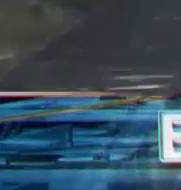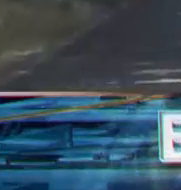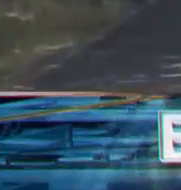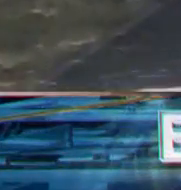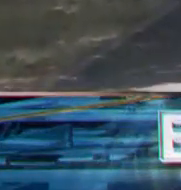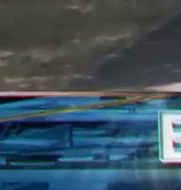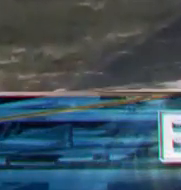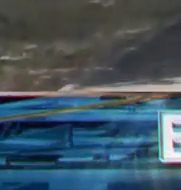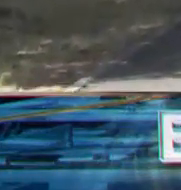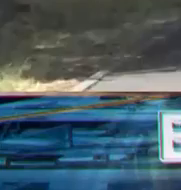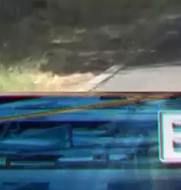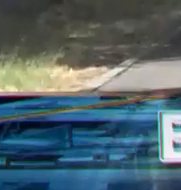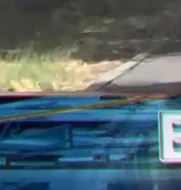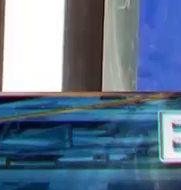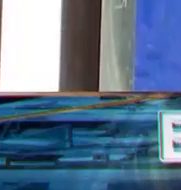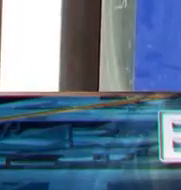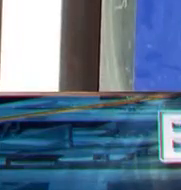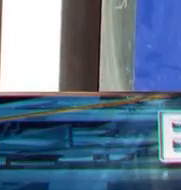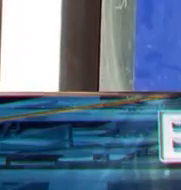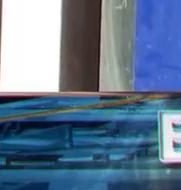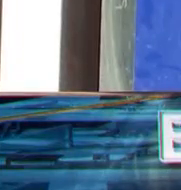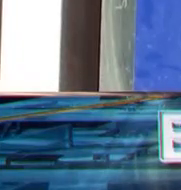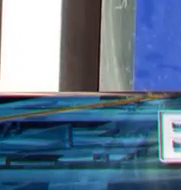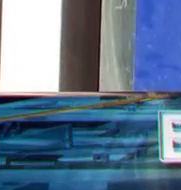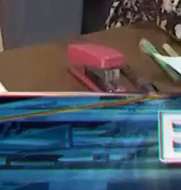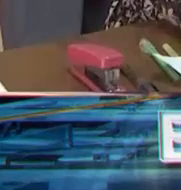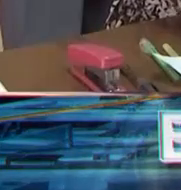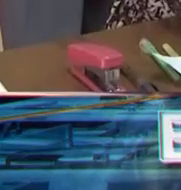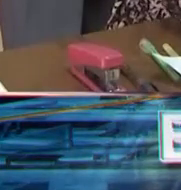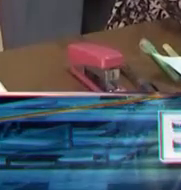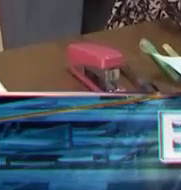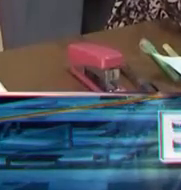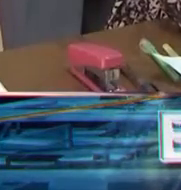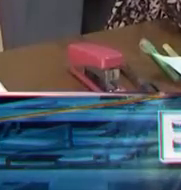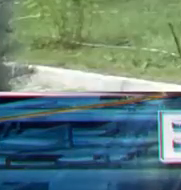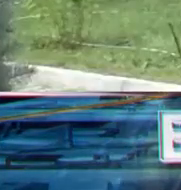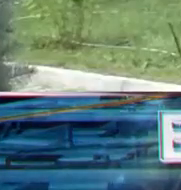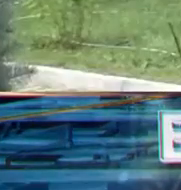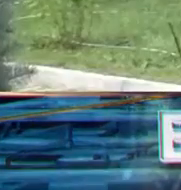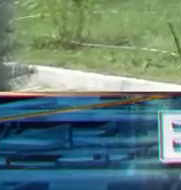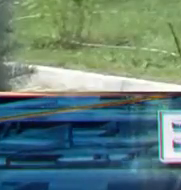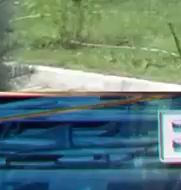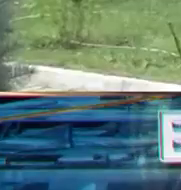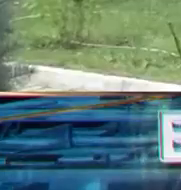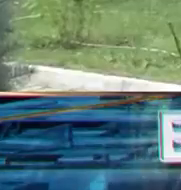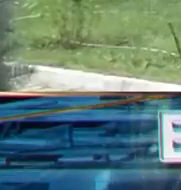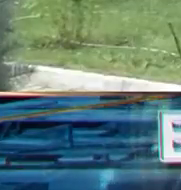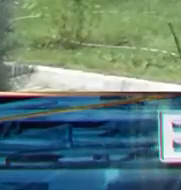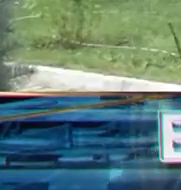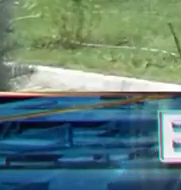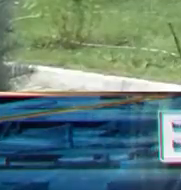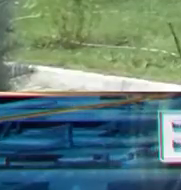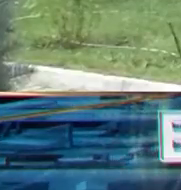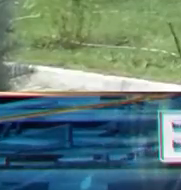Пандемия пәрменімен емтихансыз-ақ оқуға түсуге болады. Биыл колледждерге түсу тәртібі өзгерді. Кәмелетке толмаған